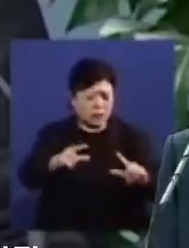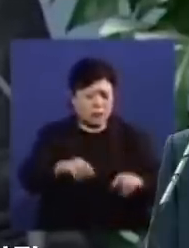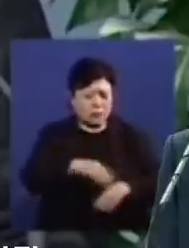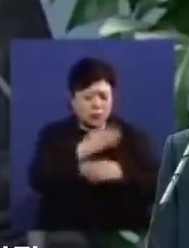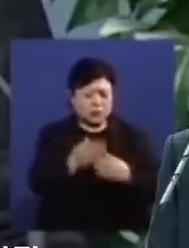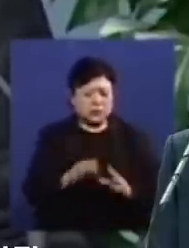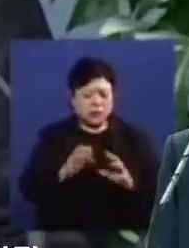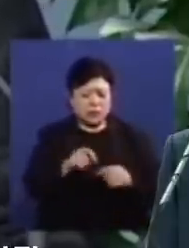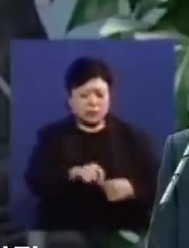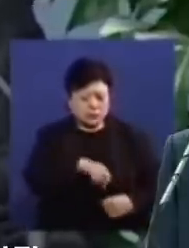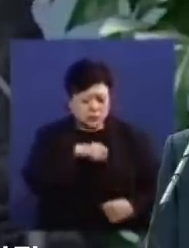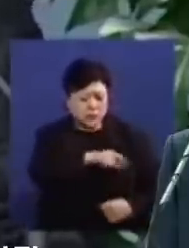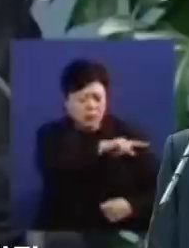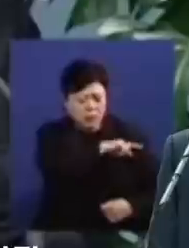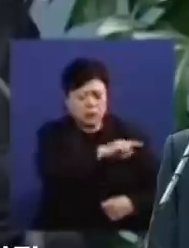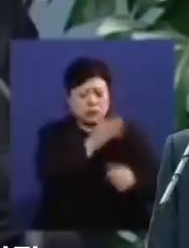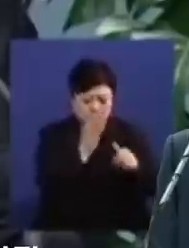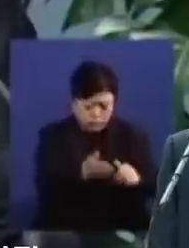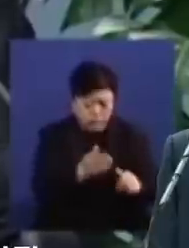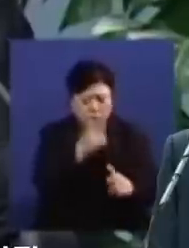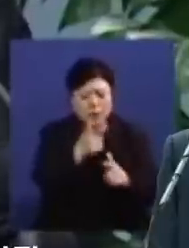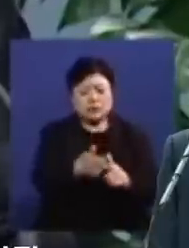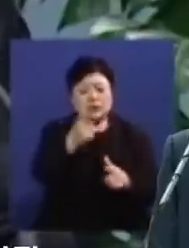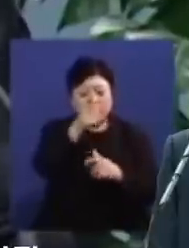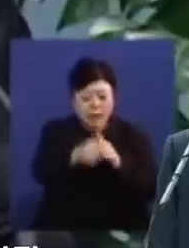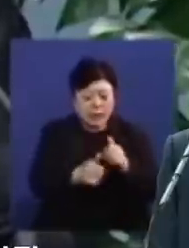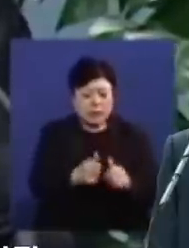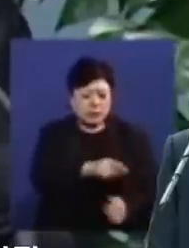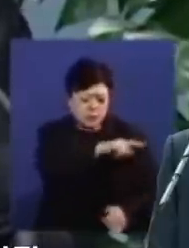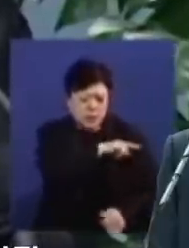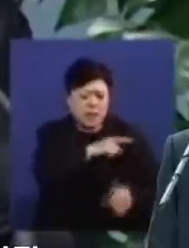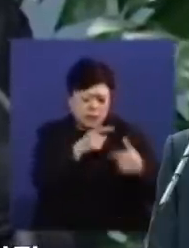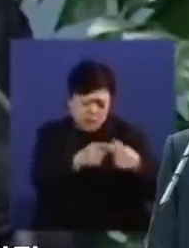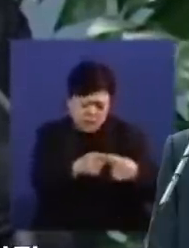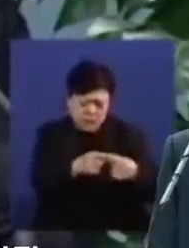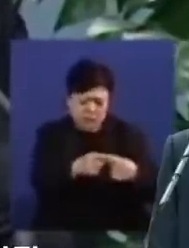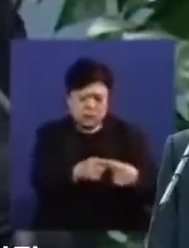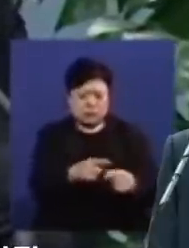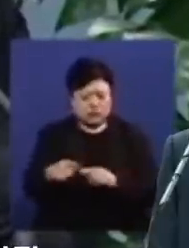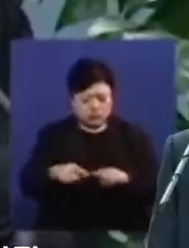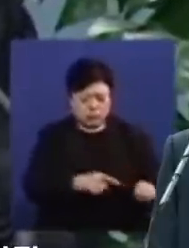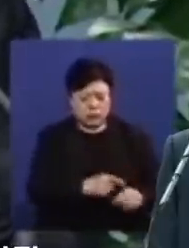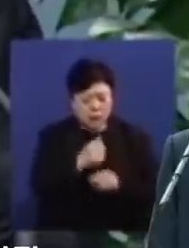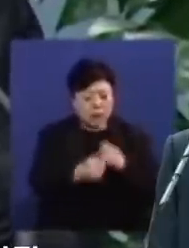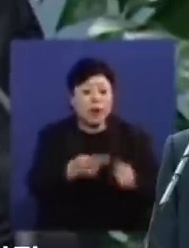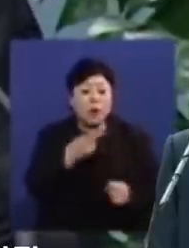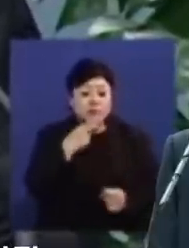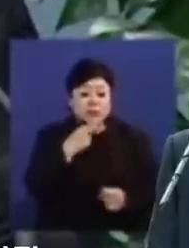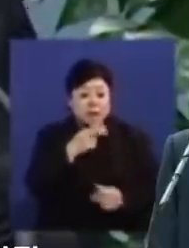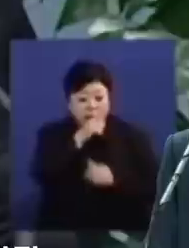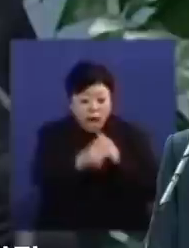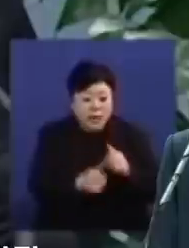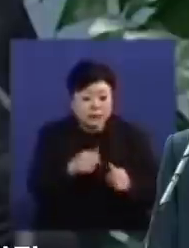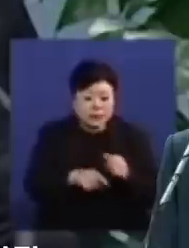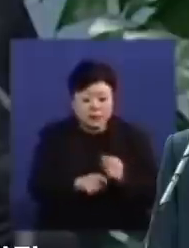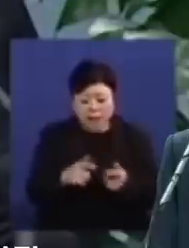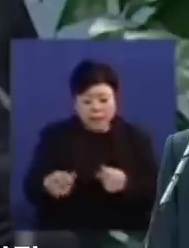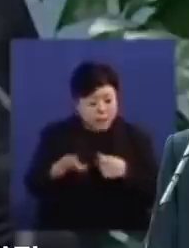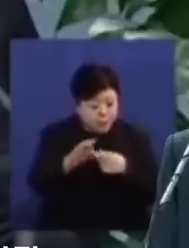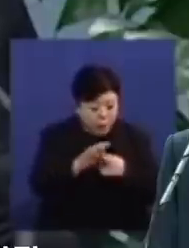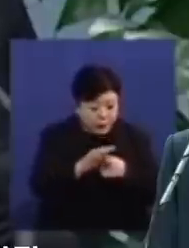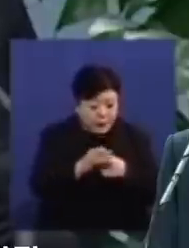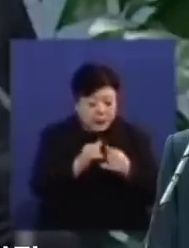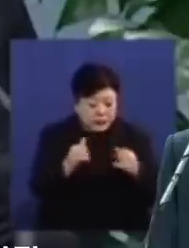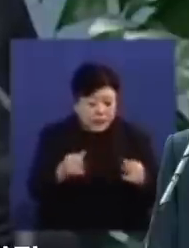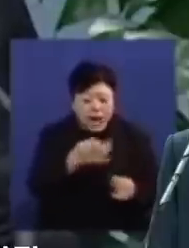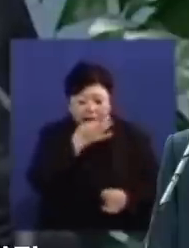그 나라와 그 일을 먼저 구한 것입니다. 하나님 제일주의, 하나님 없이 하나님 뜻이 아닌 것을